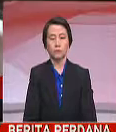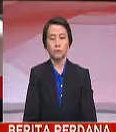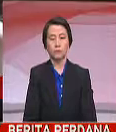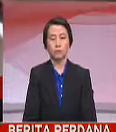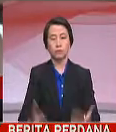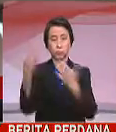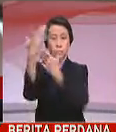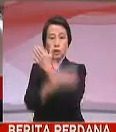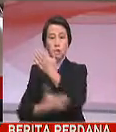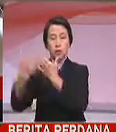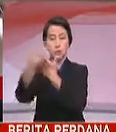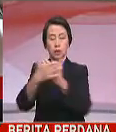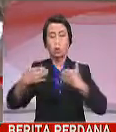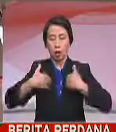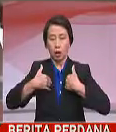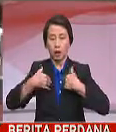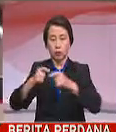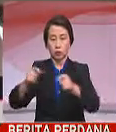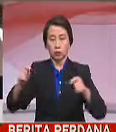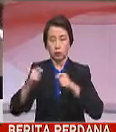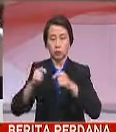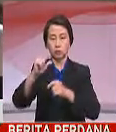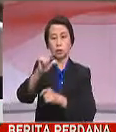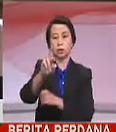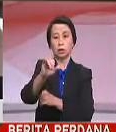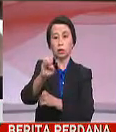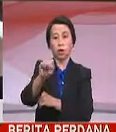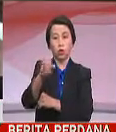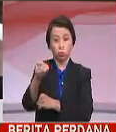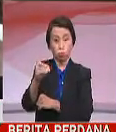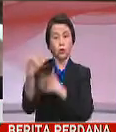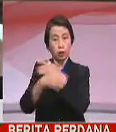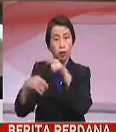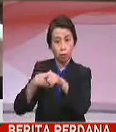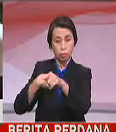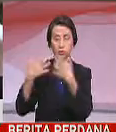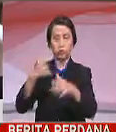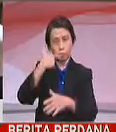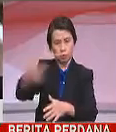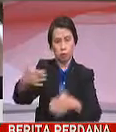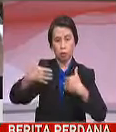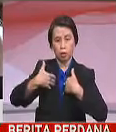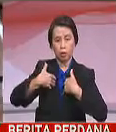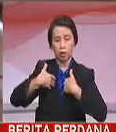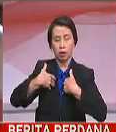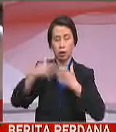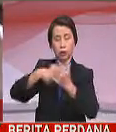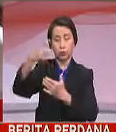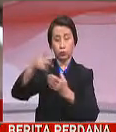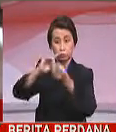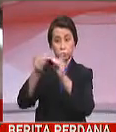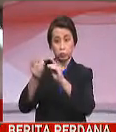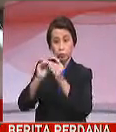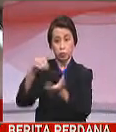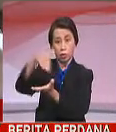Dekat Semenanjung sendiri, kita ada tempat macam Common Grounds Work yang memang sudah lama ada program Malaysia Digital Hub, di mana